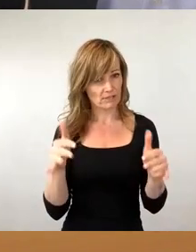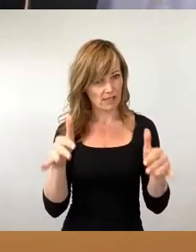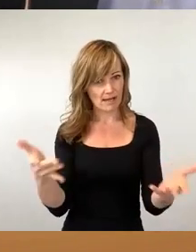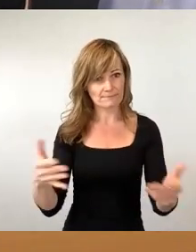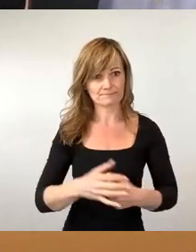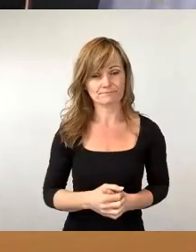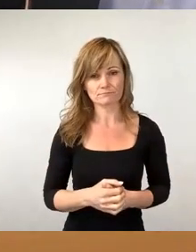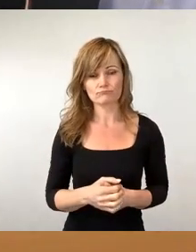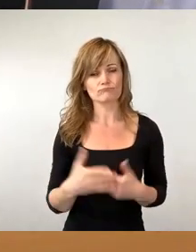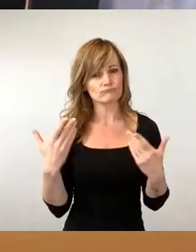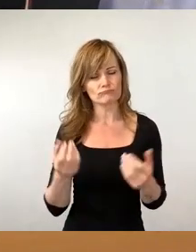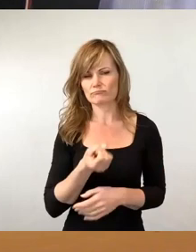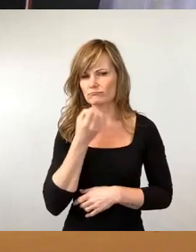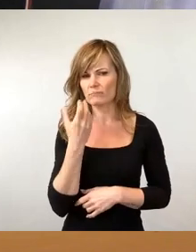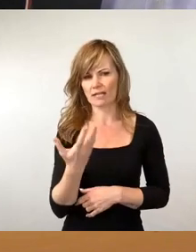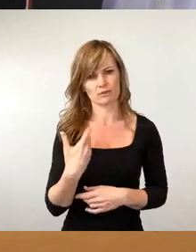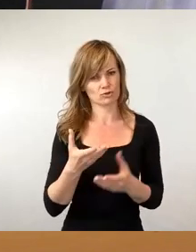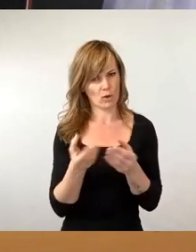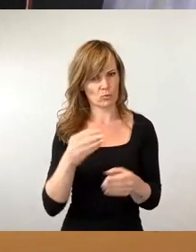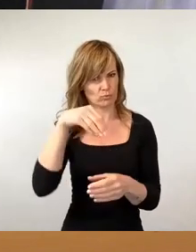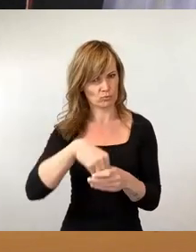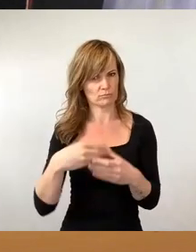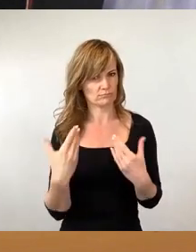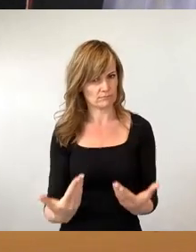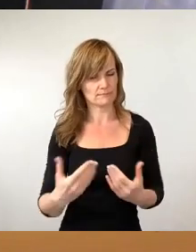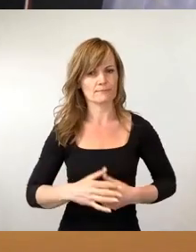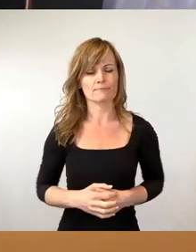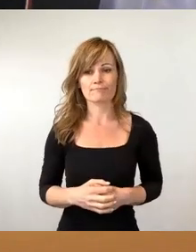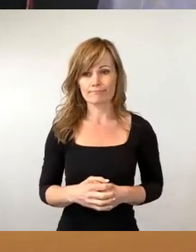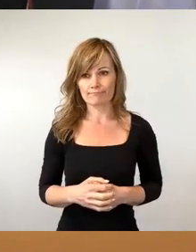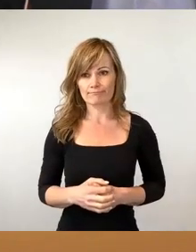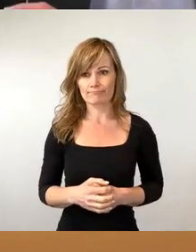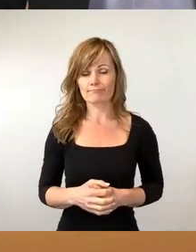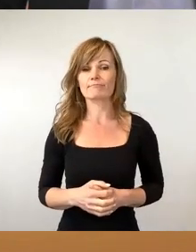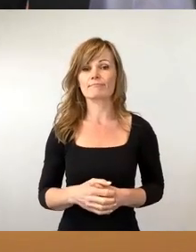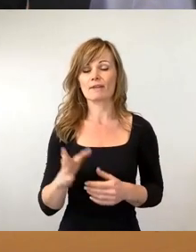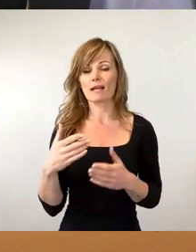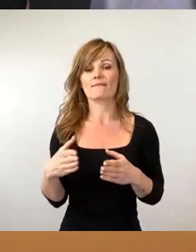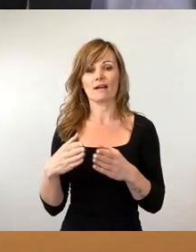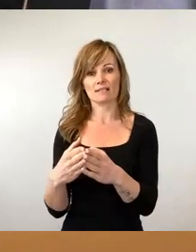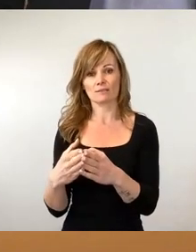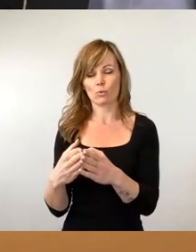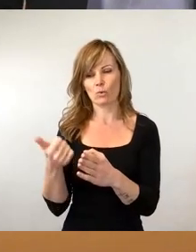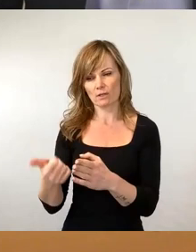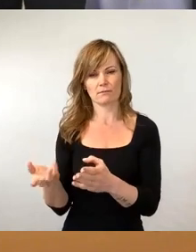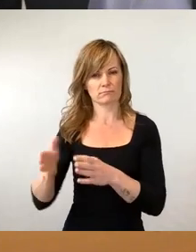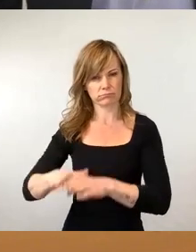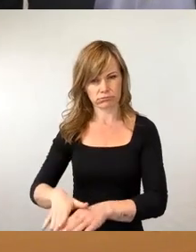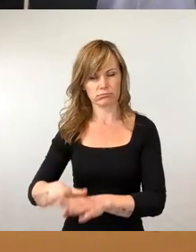pragmatische Lösung hat, mit dem Untergehen einer Fraktion lediglich um diesen Sitz